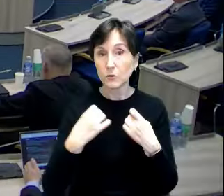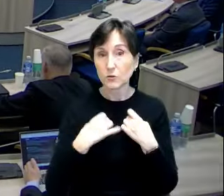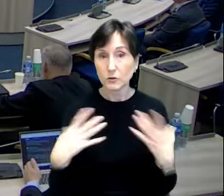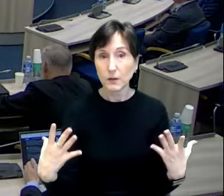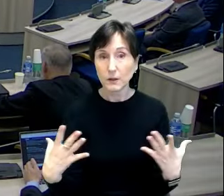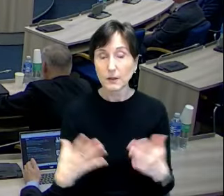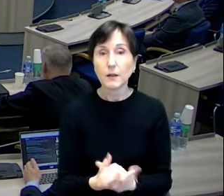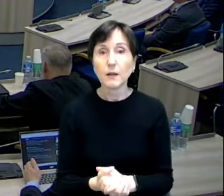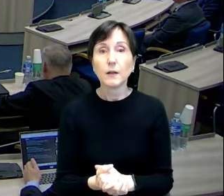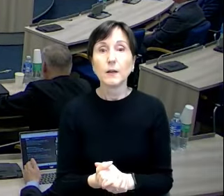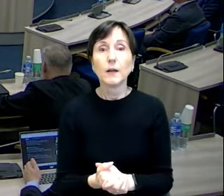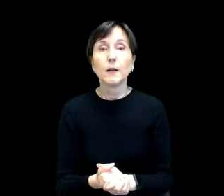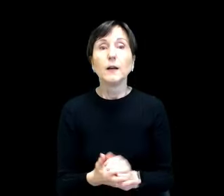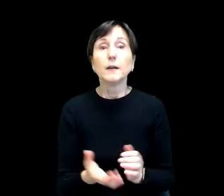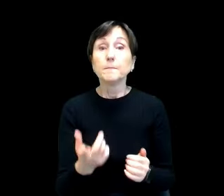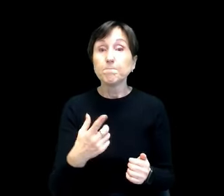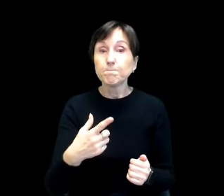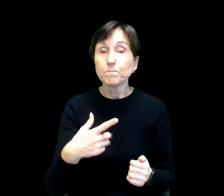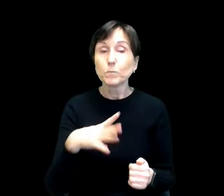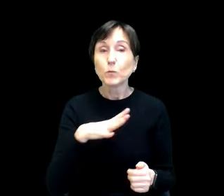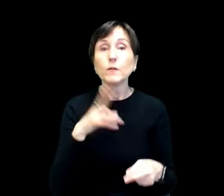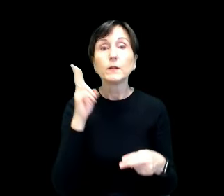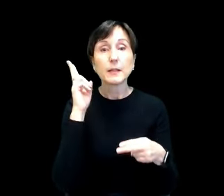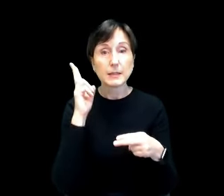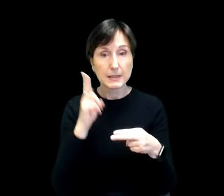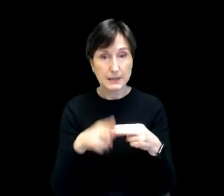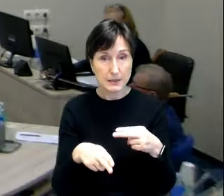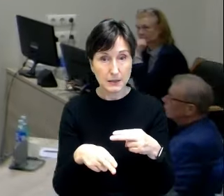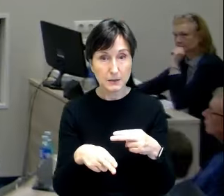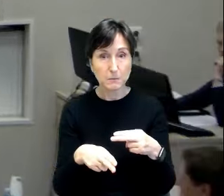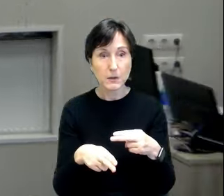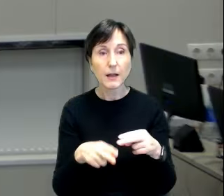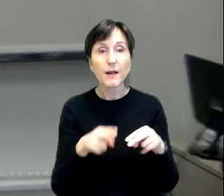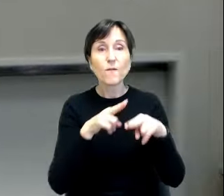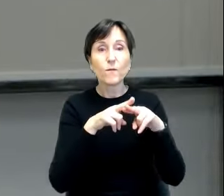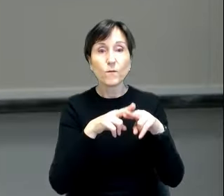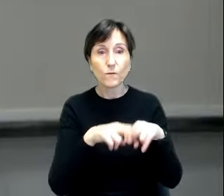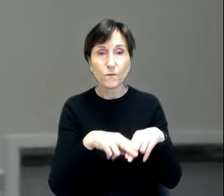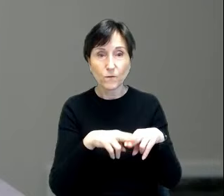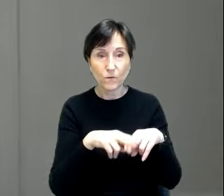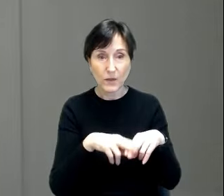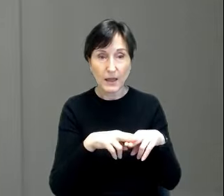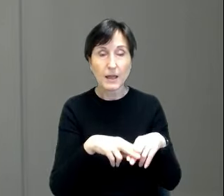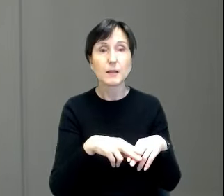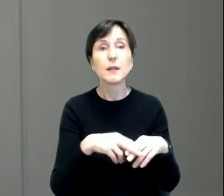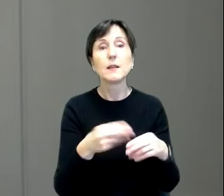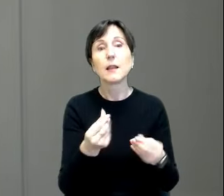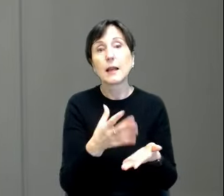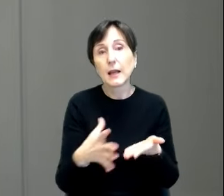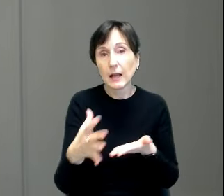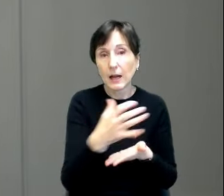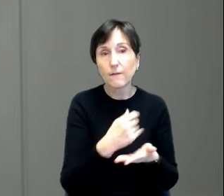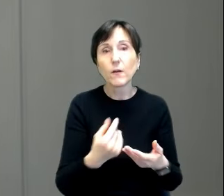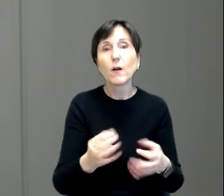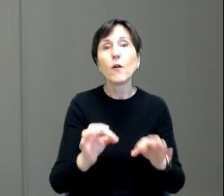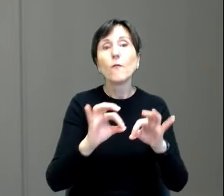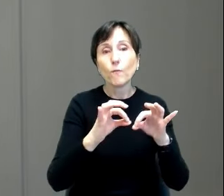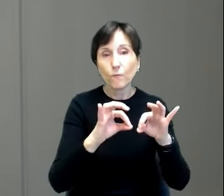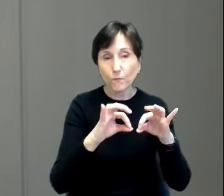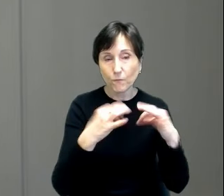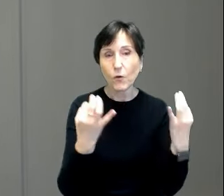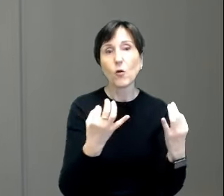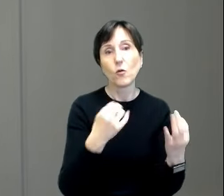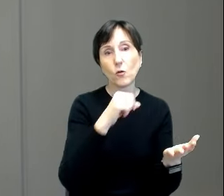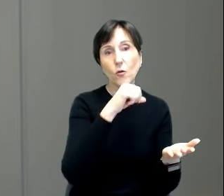sprendimo objektas yra vi inė rinkliava už leidimą prekiauti tai tai yra savivaldybės